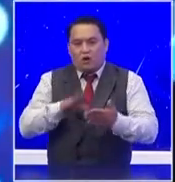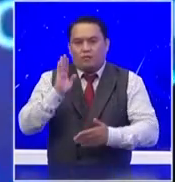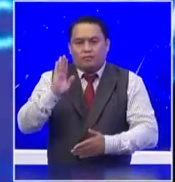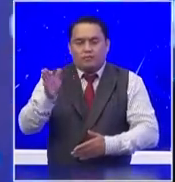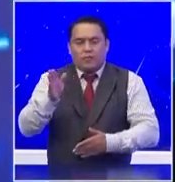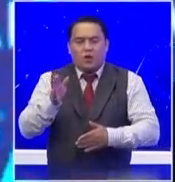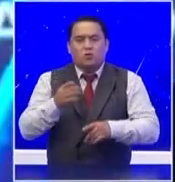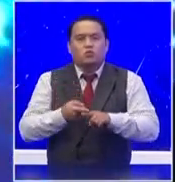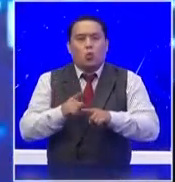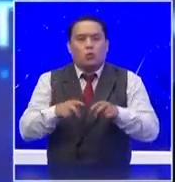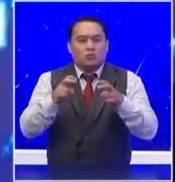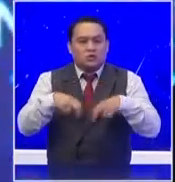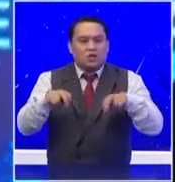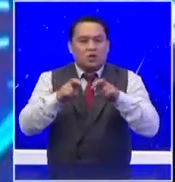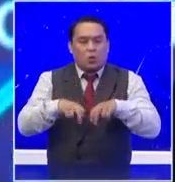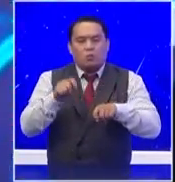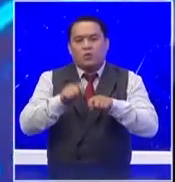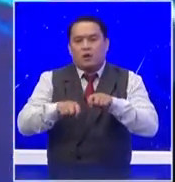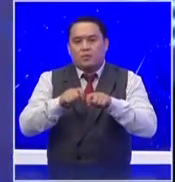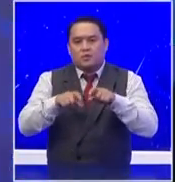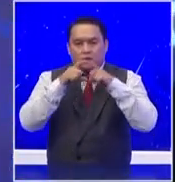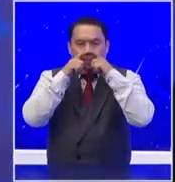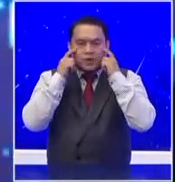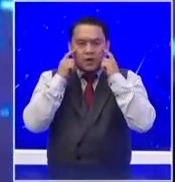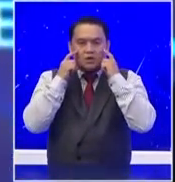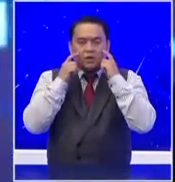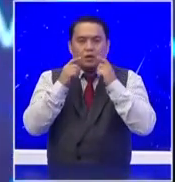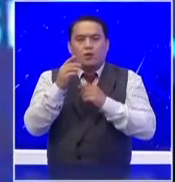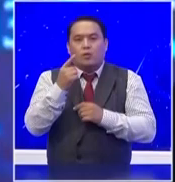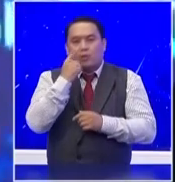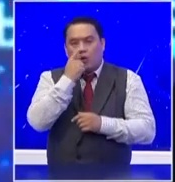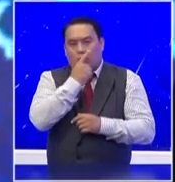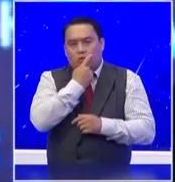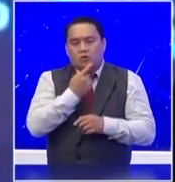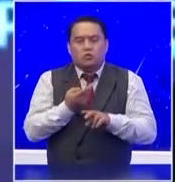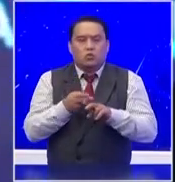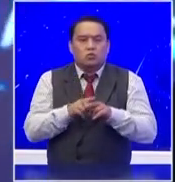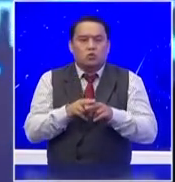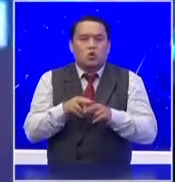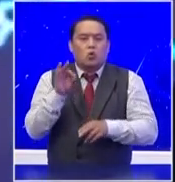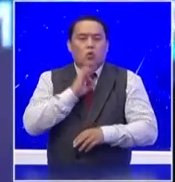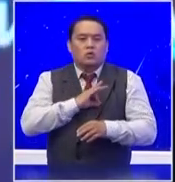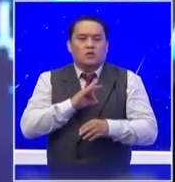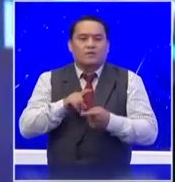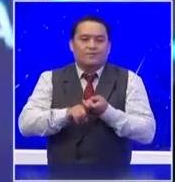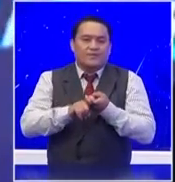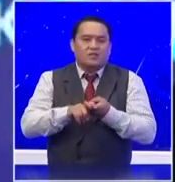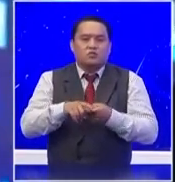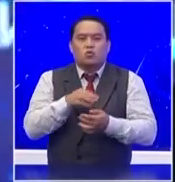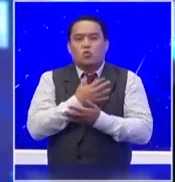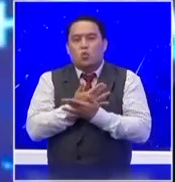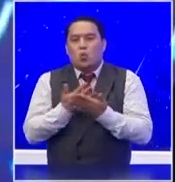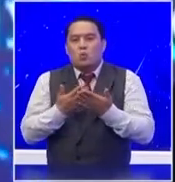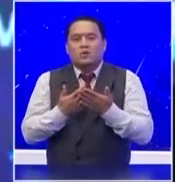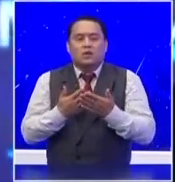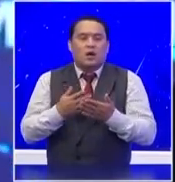құқылы. Зерттеулер көрсеткендей, біз бетімізді, көзімізді, мұрнымызды көп ұстаймыз. Қолда вирус, бактерия көп. Сондықтан